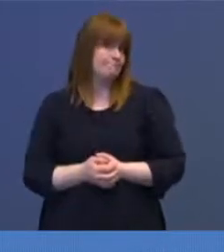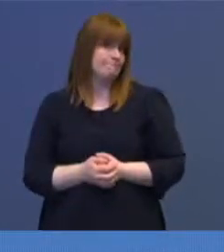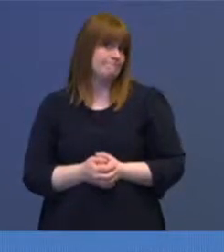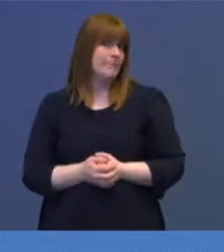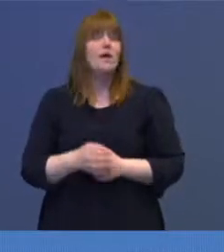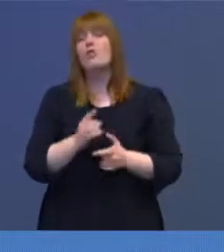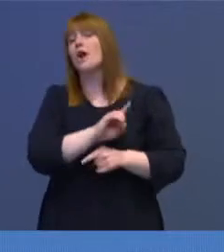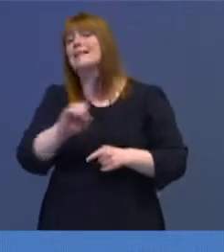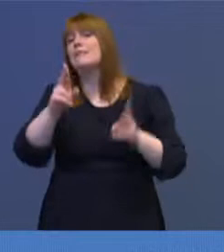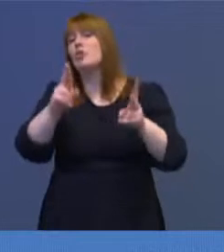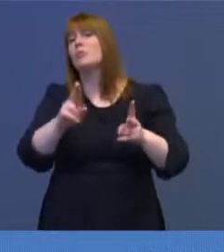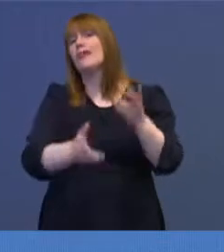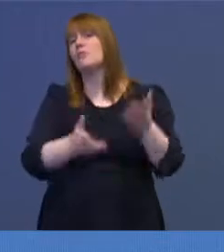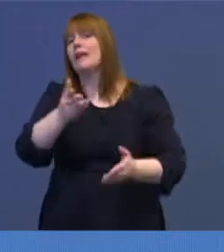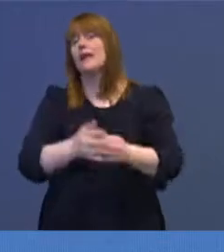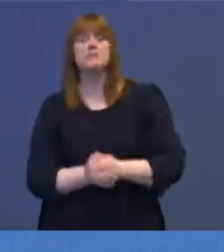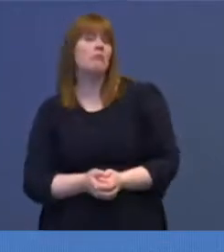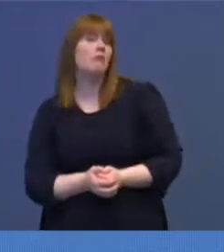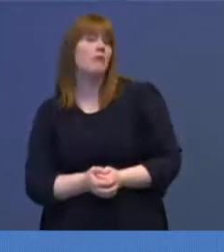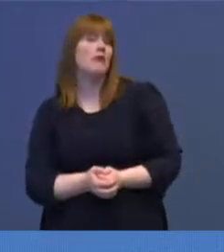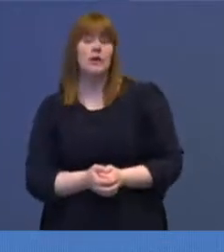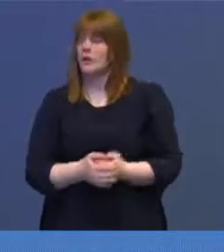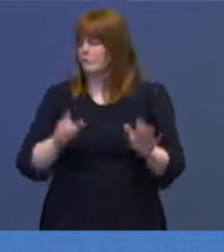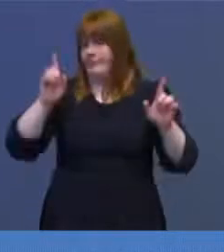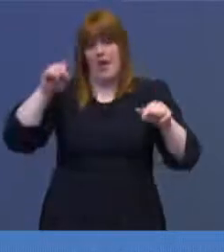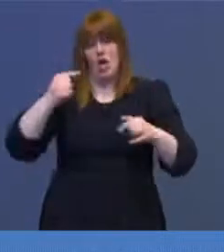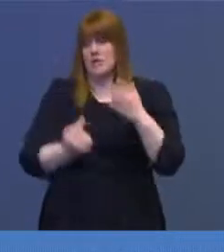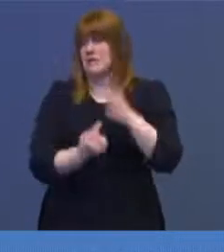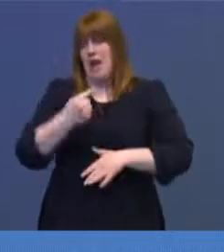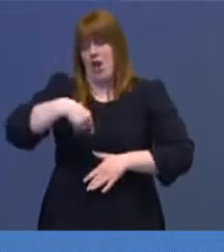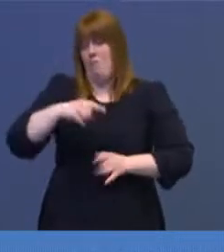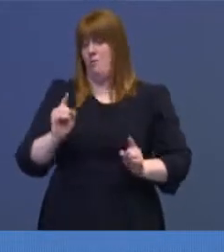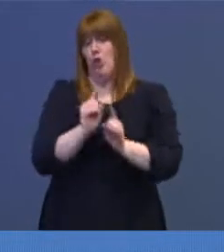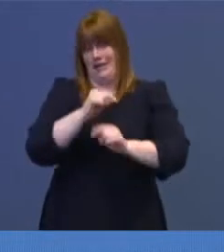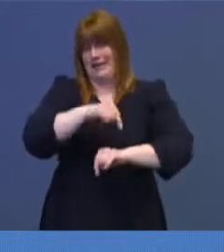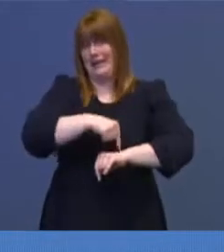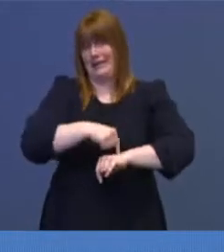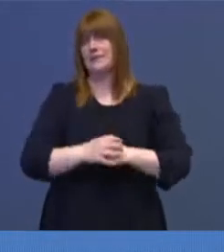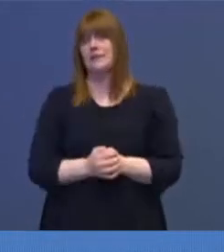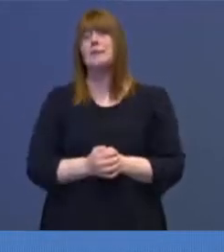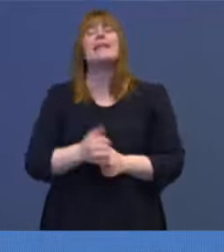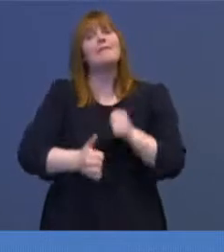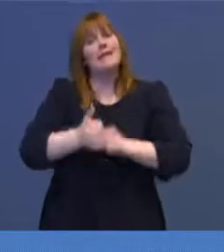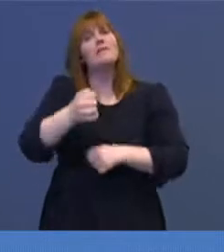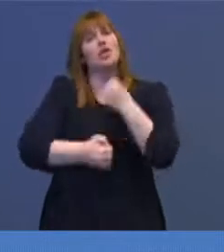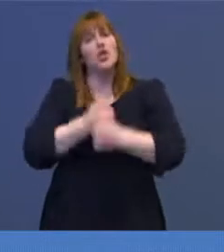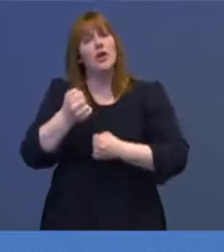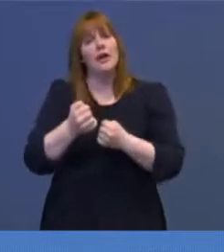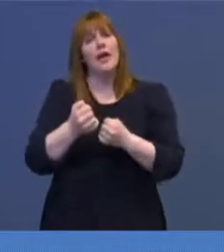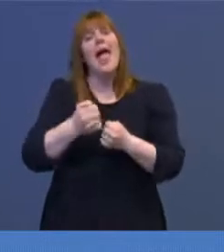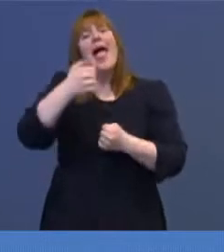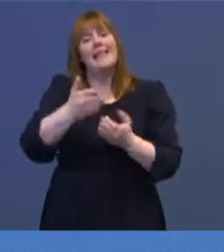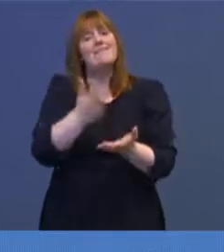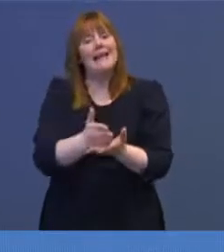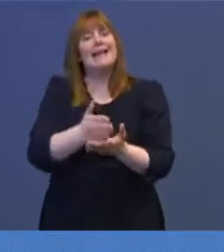på den vurderingen? Ja, det kan komme I løpet av ikke veldig lenge, men det viktig at vi gjør dette etter grundige vurderinger, for det